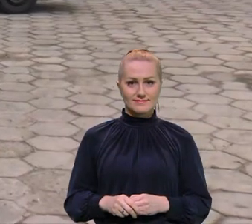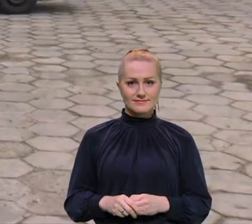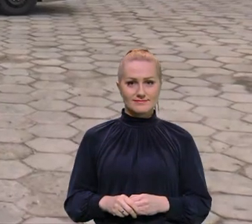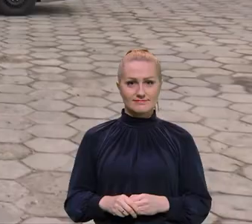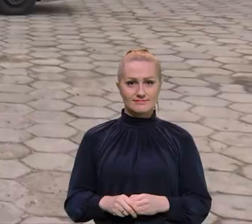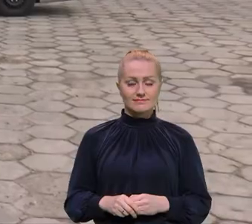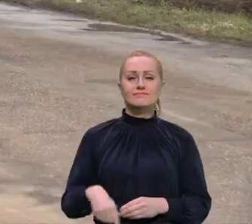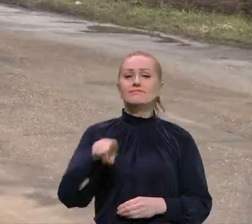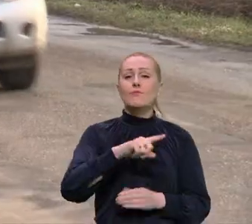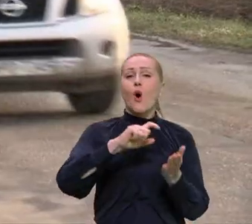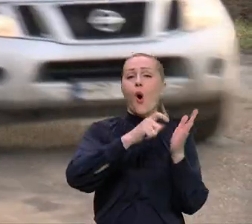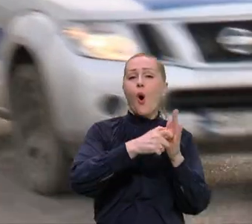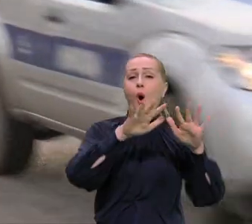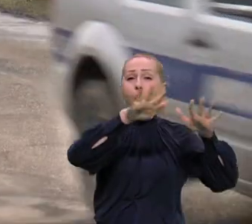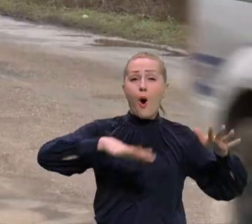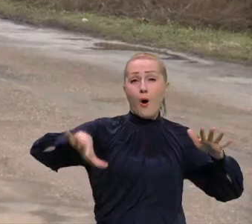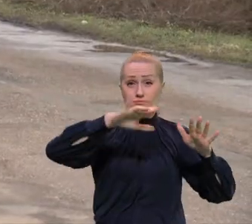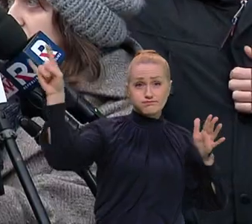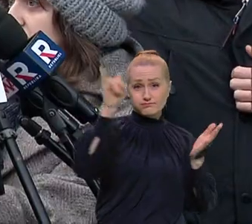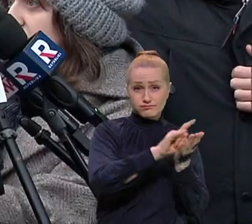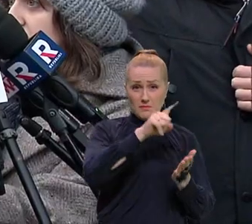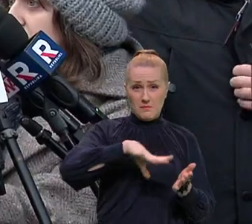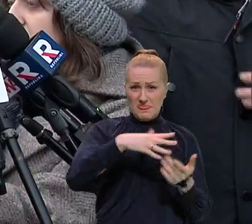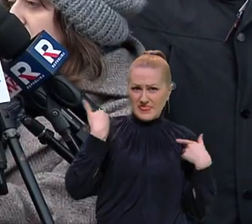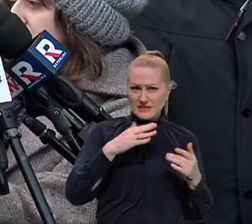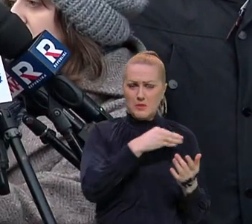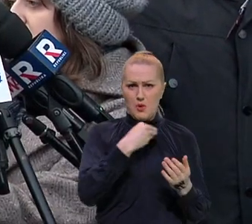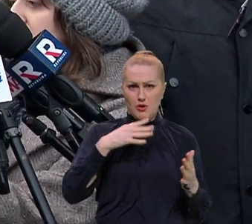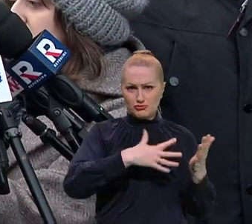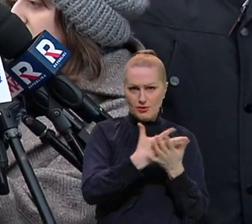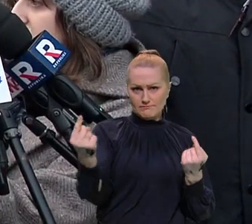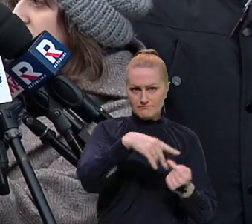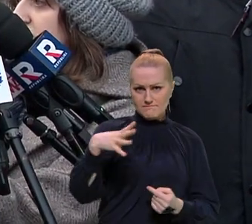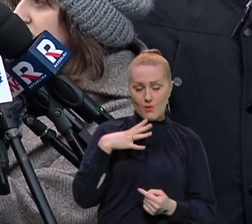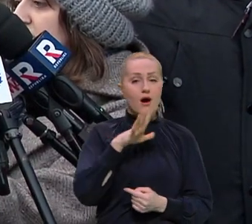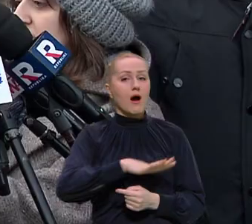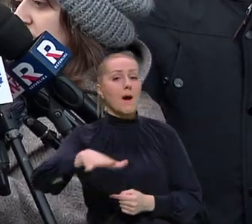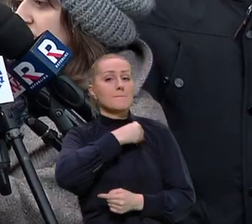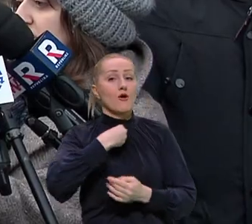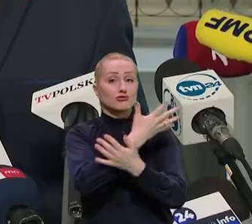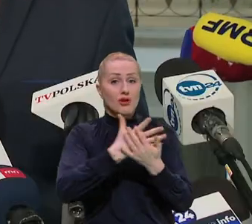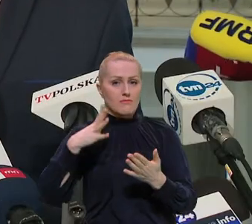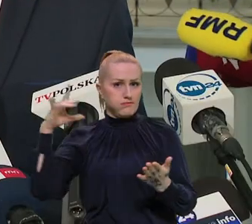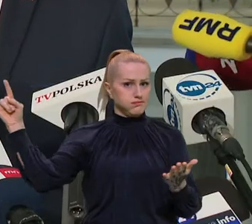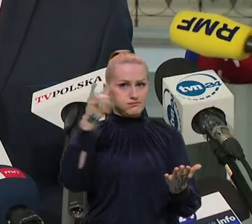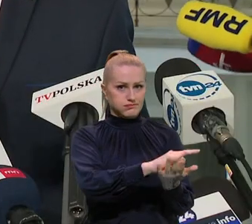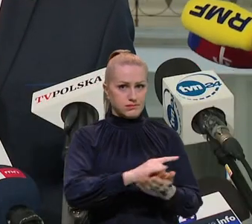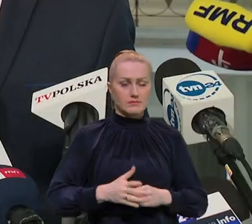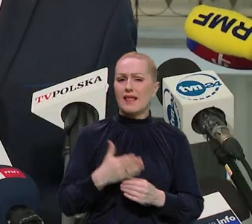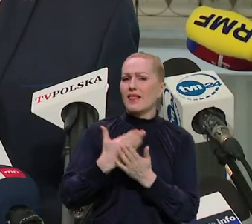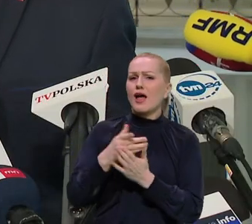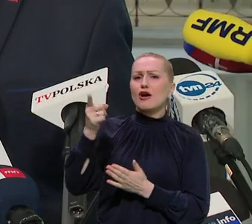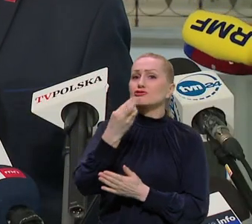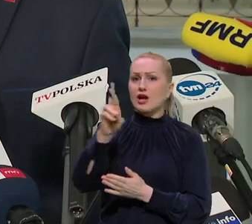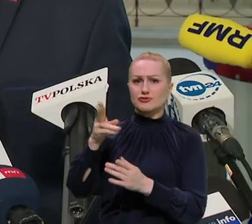Niechciany obiekt na polskim niebie. Została naruszona polska przestrzeń powietrzna. Dlaczego ten obiekt